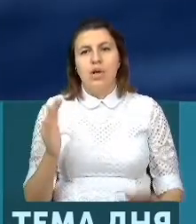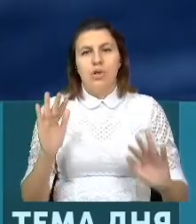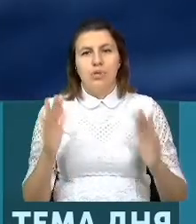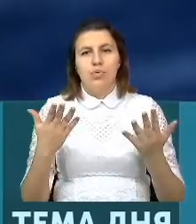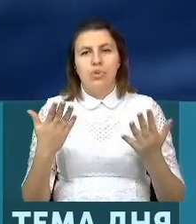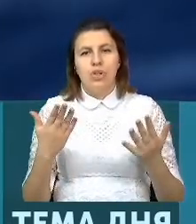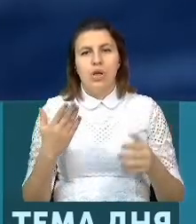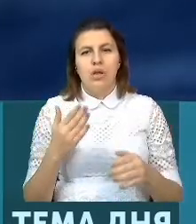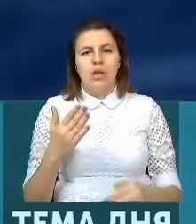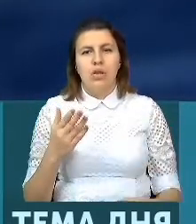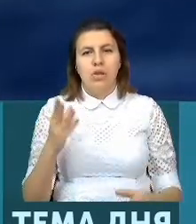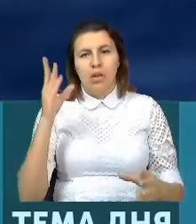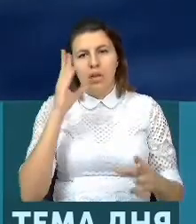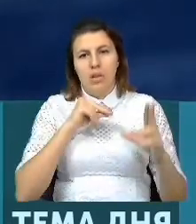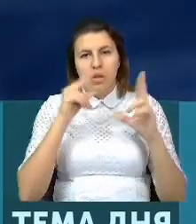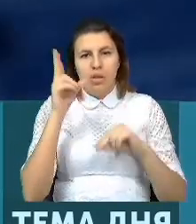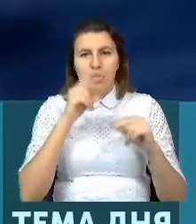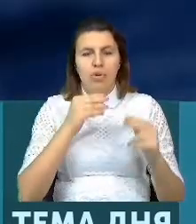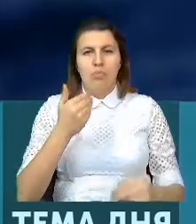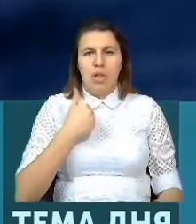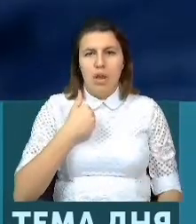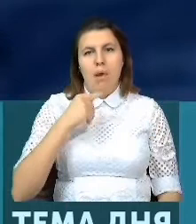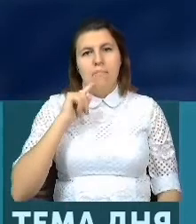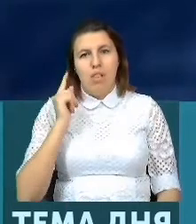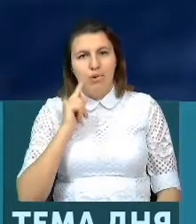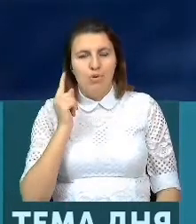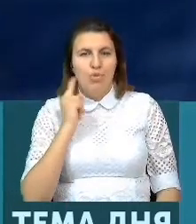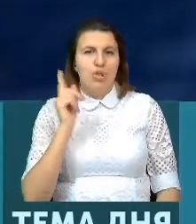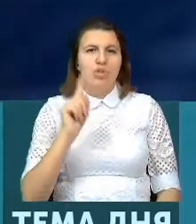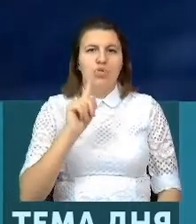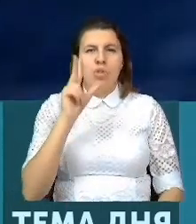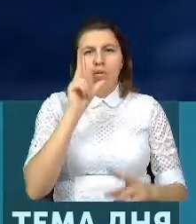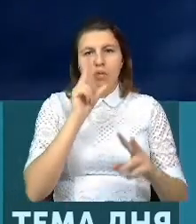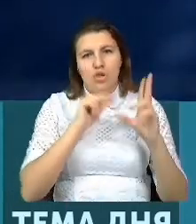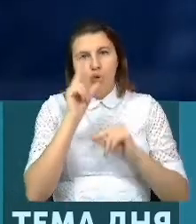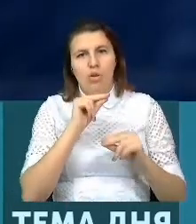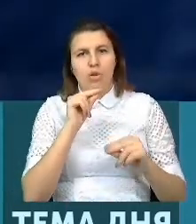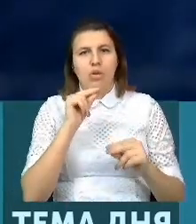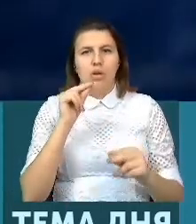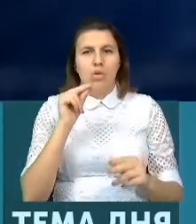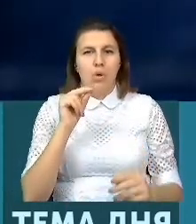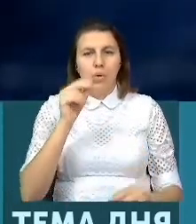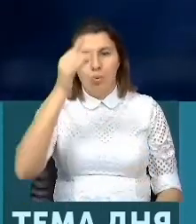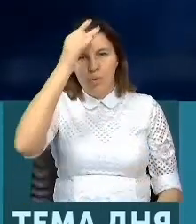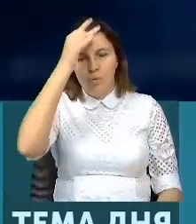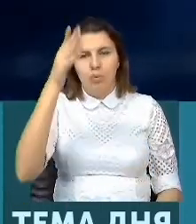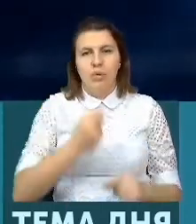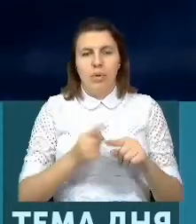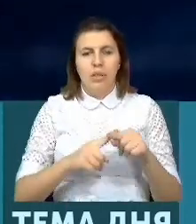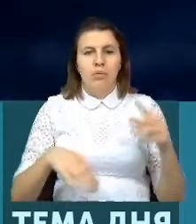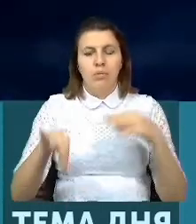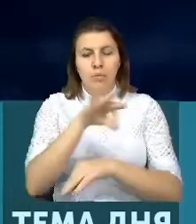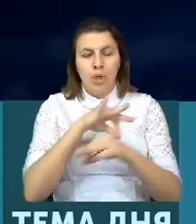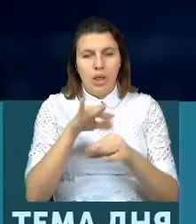що вони думають насчет культури взагалі в цілому в місті, що потрібно змінити, і вже по цьому поводу составляв проєкт цього самого «Красного